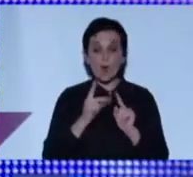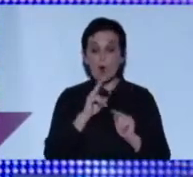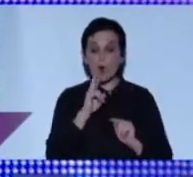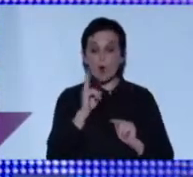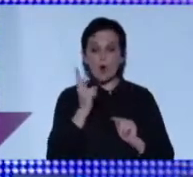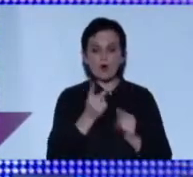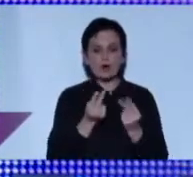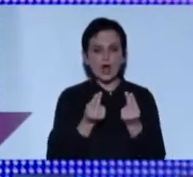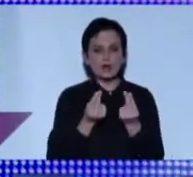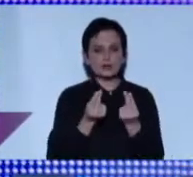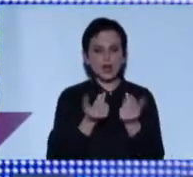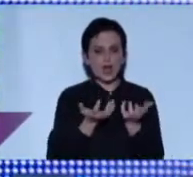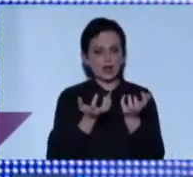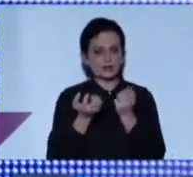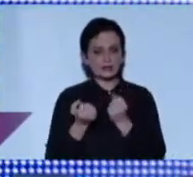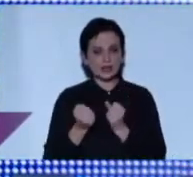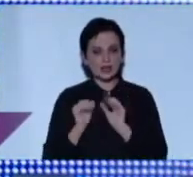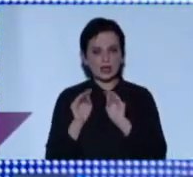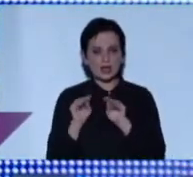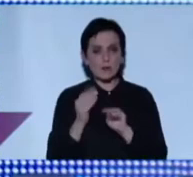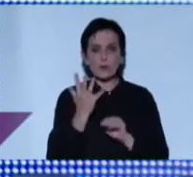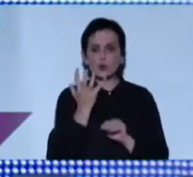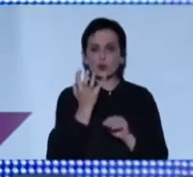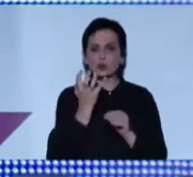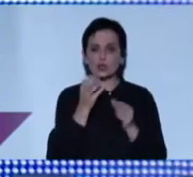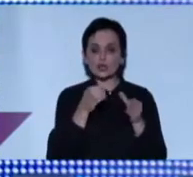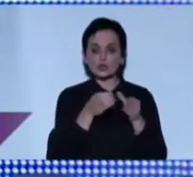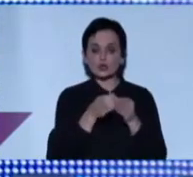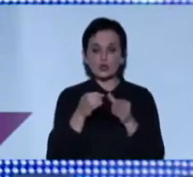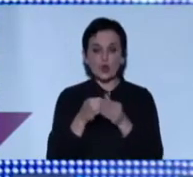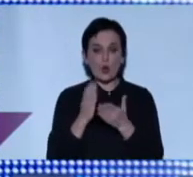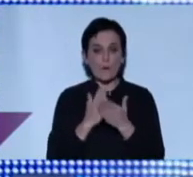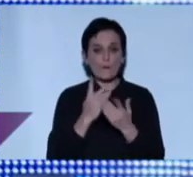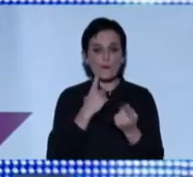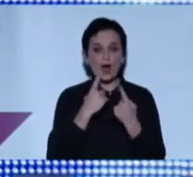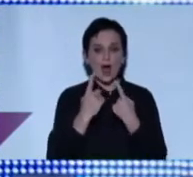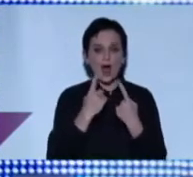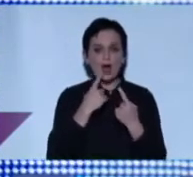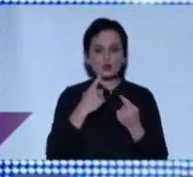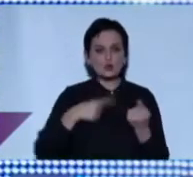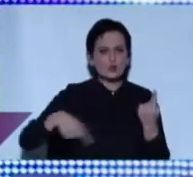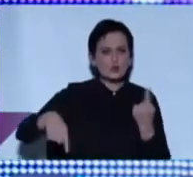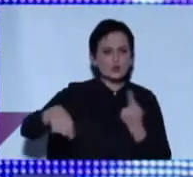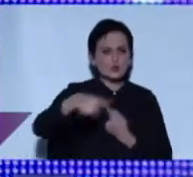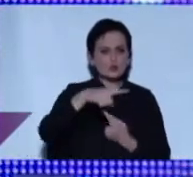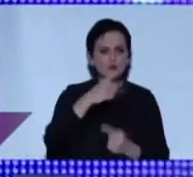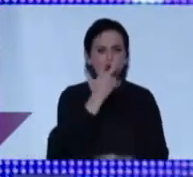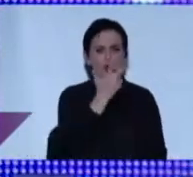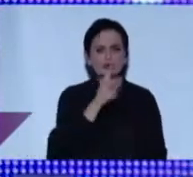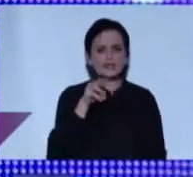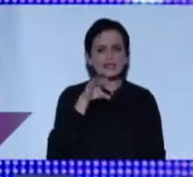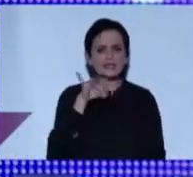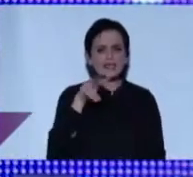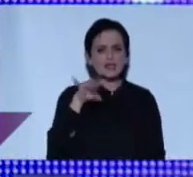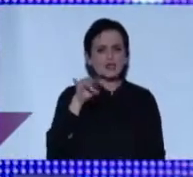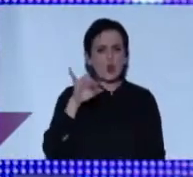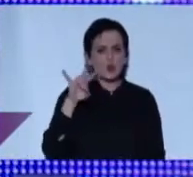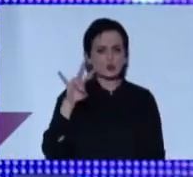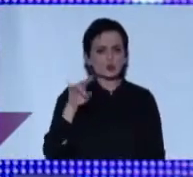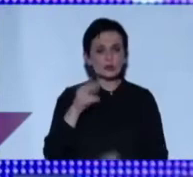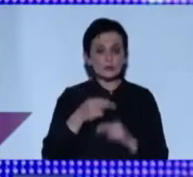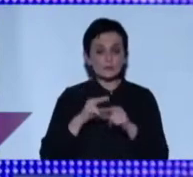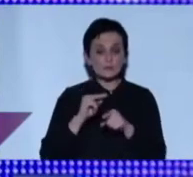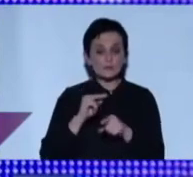თანხების აკუმულირება. ეს არის პირველ რიგში 500 კომპანიაზე საუბარი, რომელიც 33 ტრილიონიანი ბრუნვა აქვს. თუმცა ჩვენ